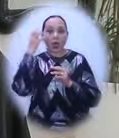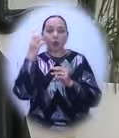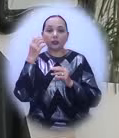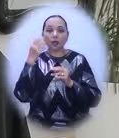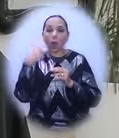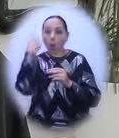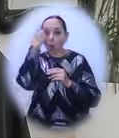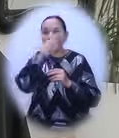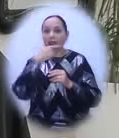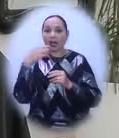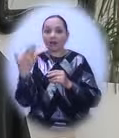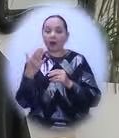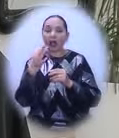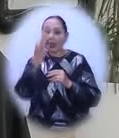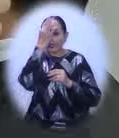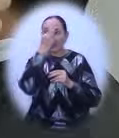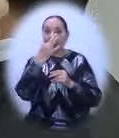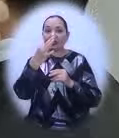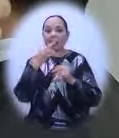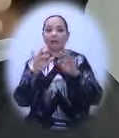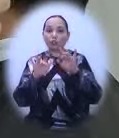bilan tekislab chiqaman.